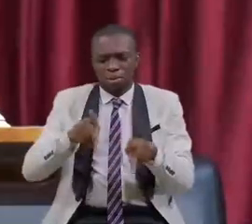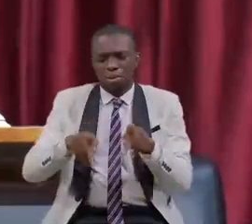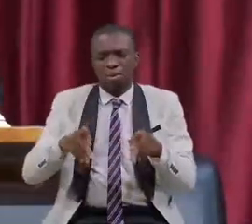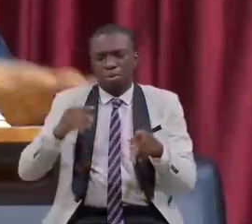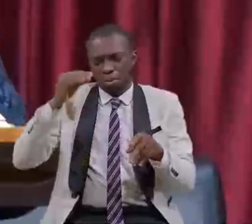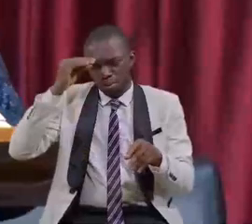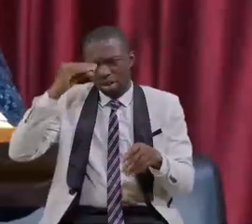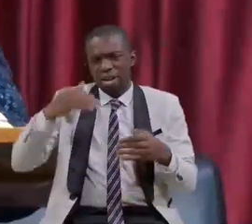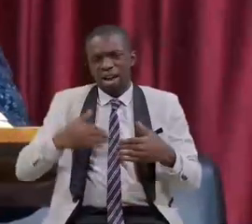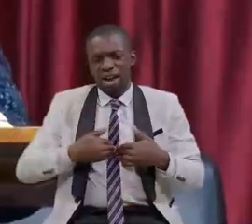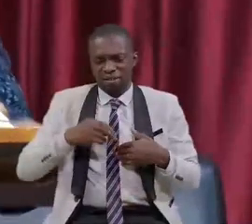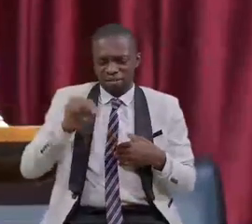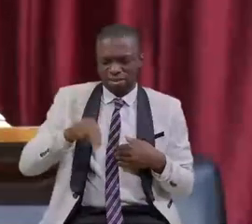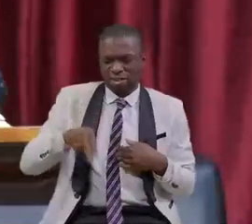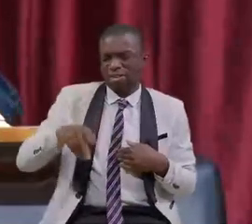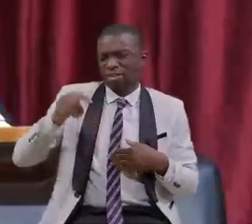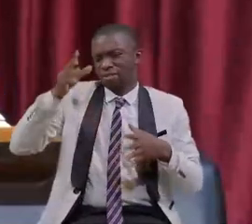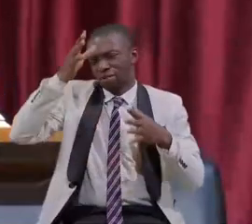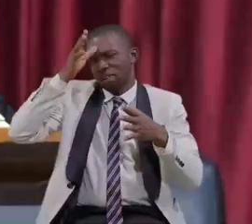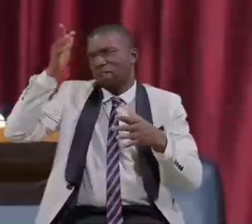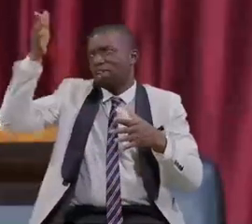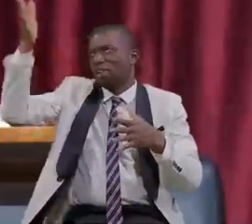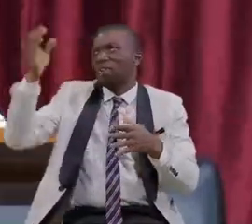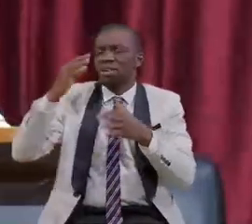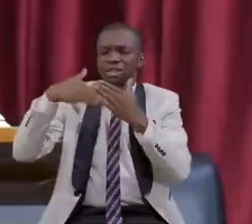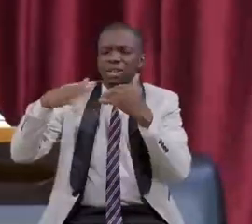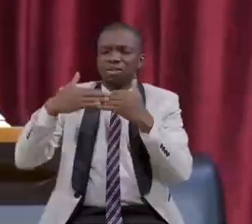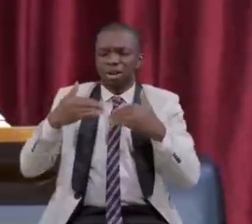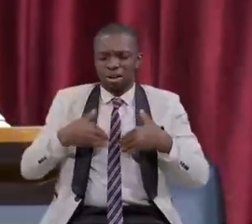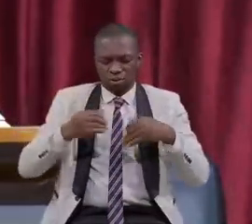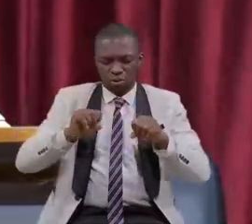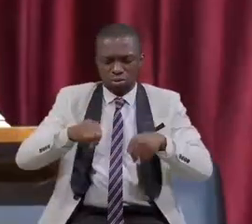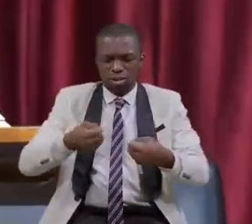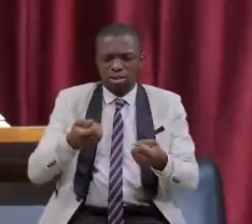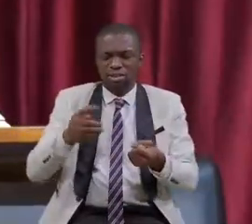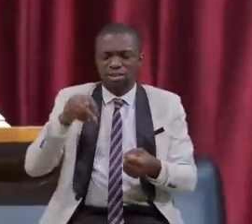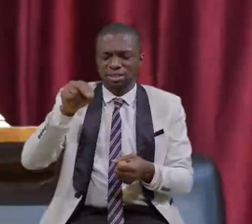Le Père Dieu au ciel peut pourvoir à ses besoins. Comme on voit la